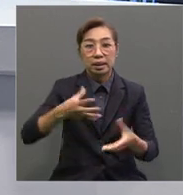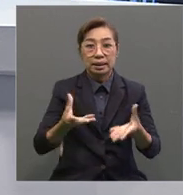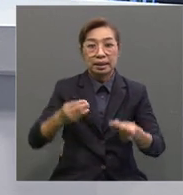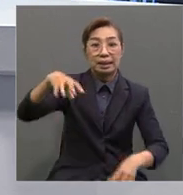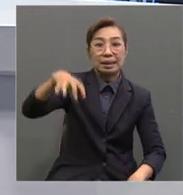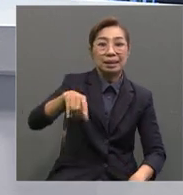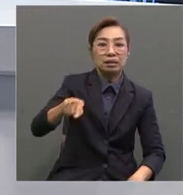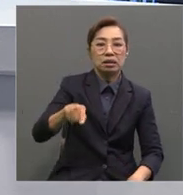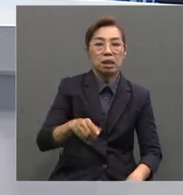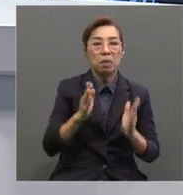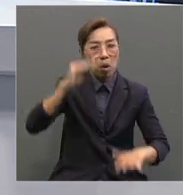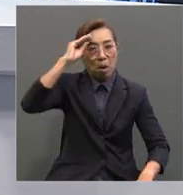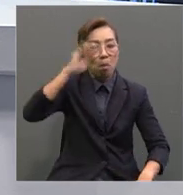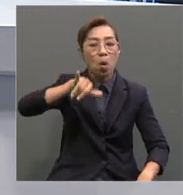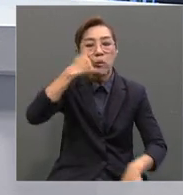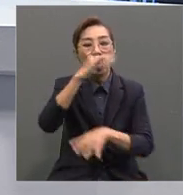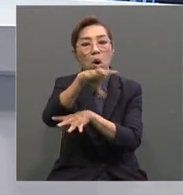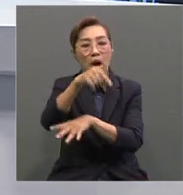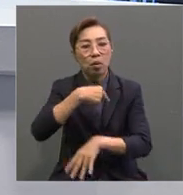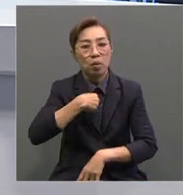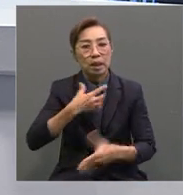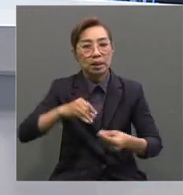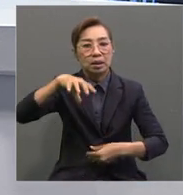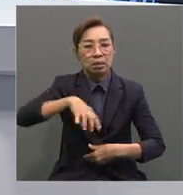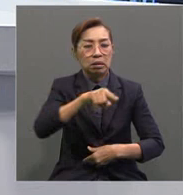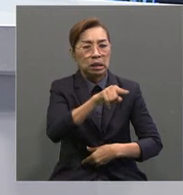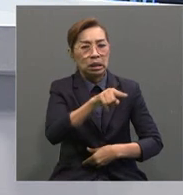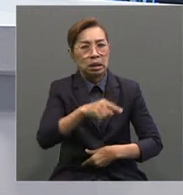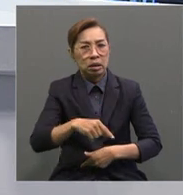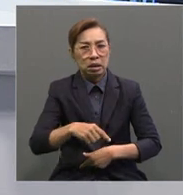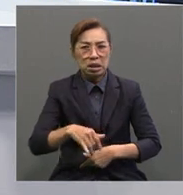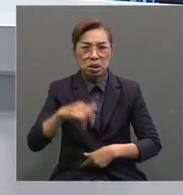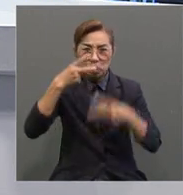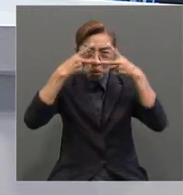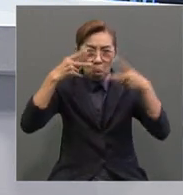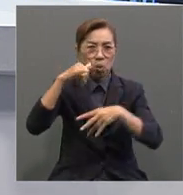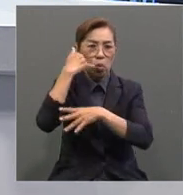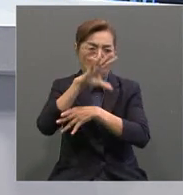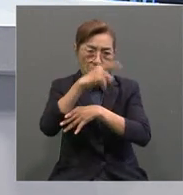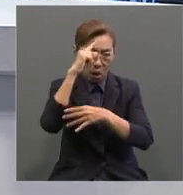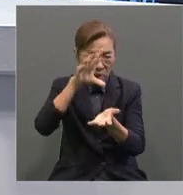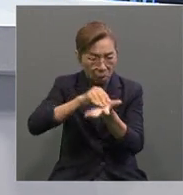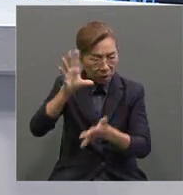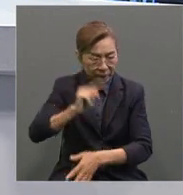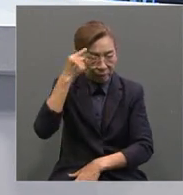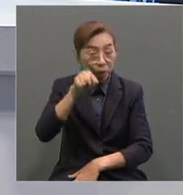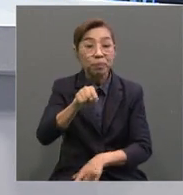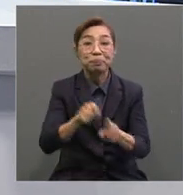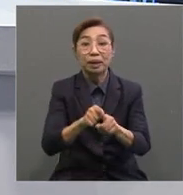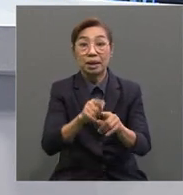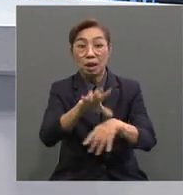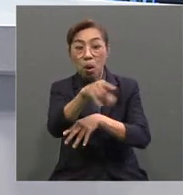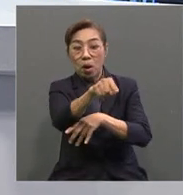อ้างกันอีกแล้วค่ะแล้วจะบอกว่าแก๊งคอ Centerเไม่รู้ไปรู้ข้อมูลมันได้อย่างไรอย่างผู้เสียหายรายล่าสุดเนี่ยเคไป